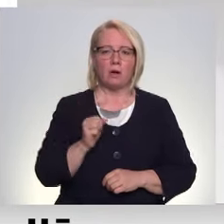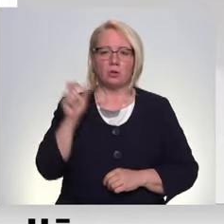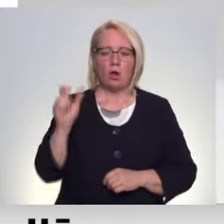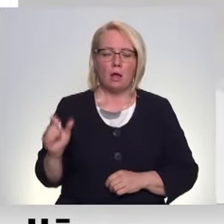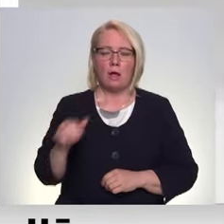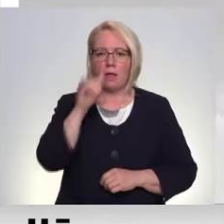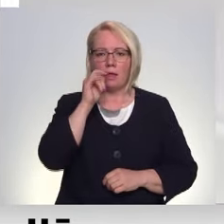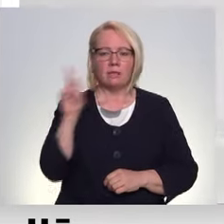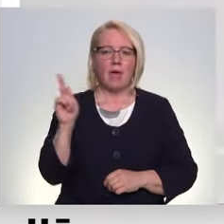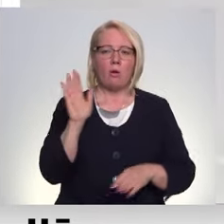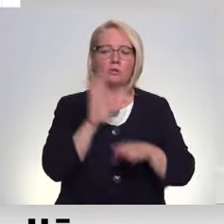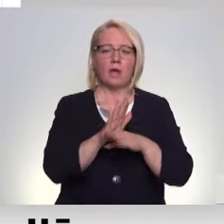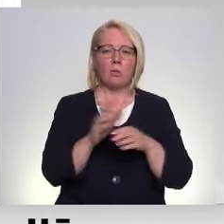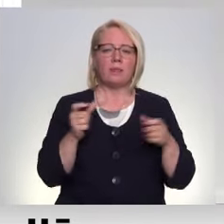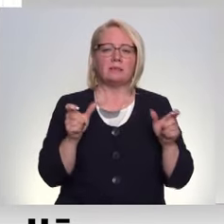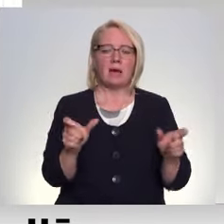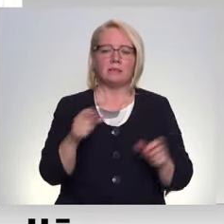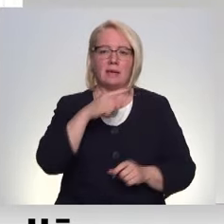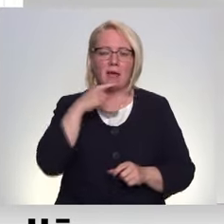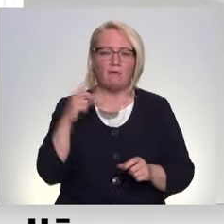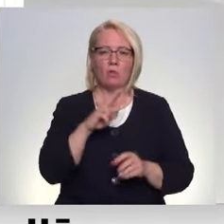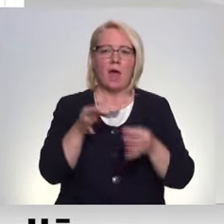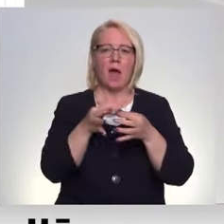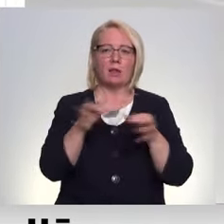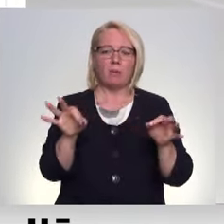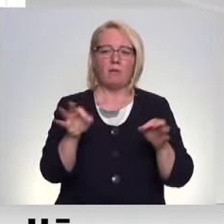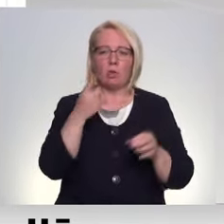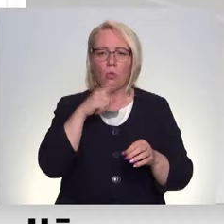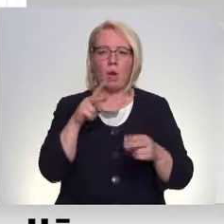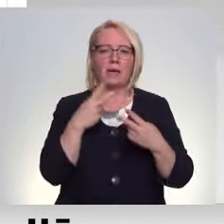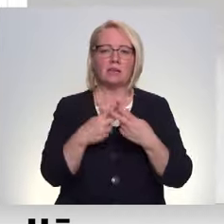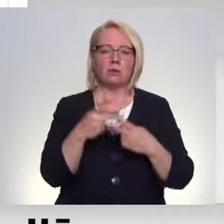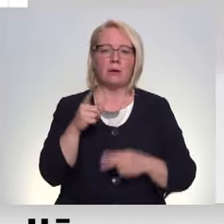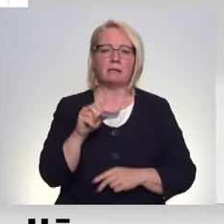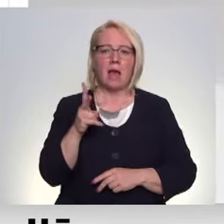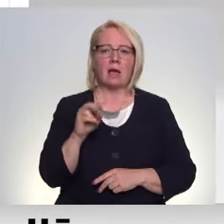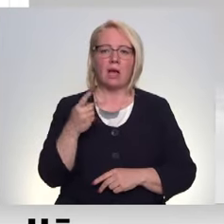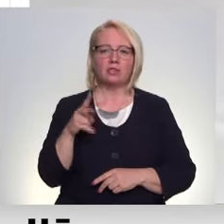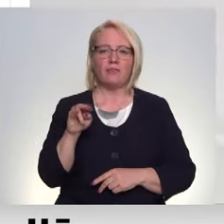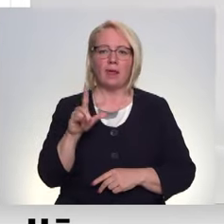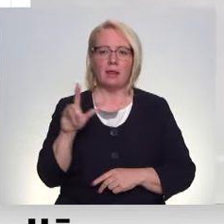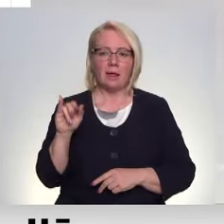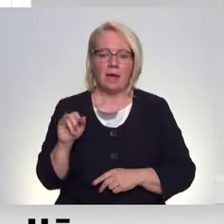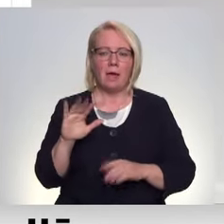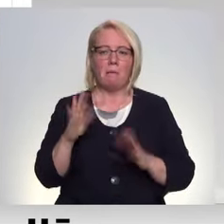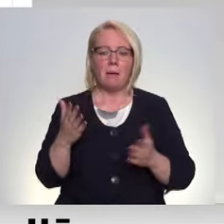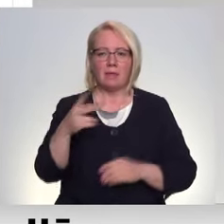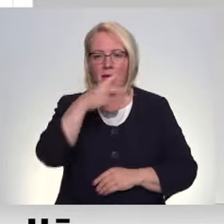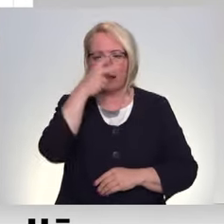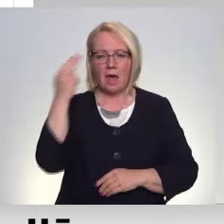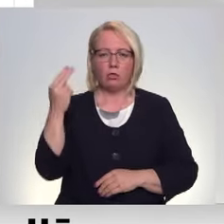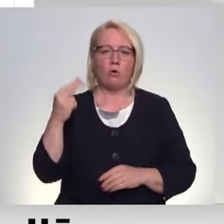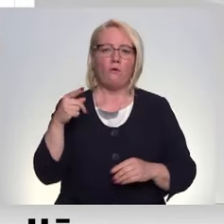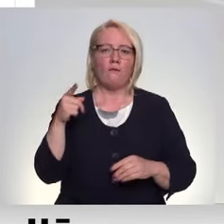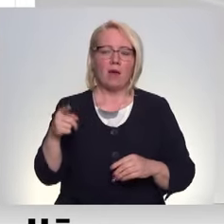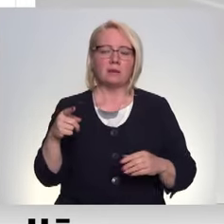sankcijas Krievijai, kā arī neatbrīvojot no ieslaudzījuma Mihailu Sākašvili. Lietuvas ārlietu ministrs Gabriels Landsbergis gandrīz pēc šī paziņojuma Twitterī